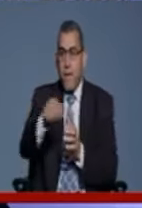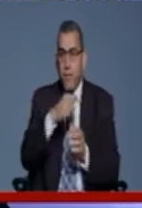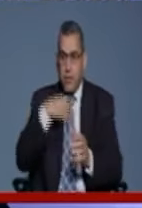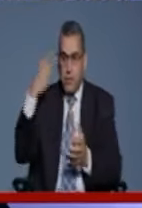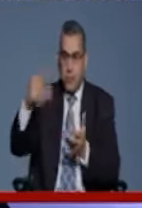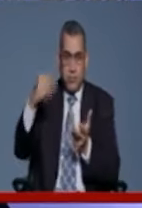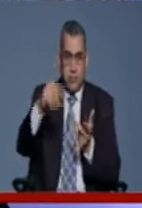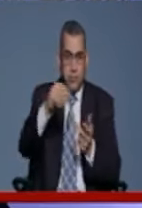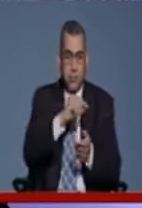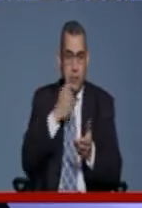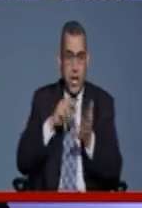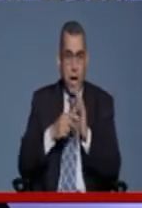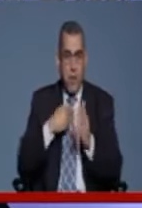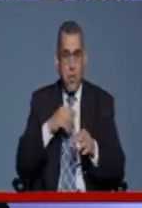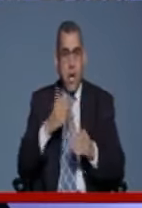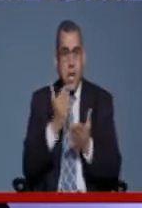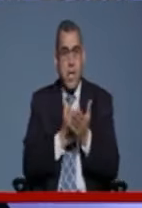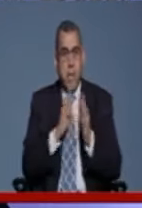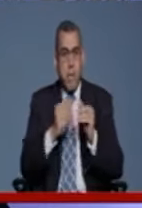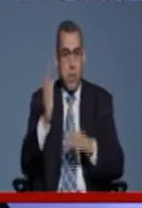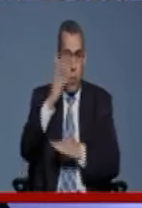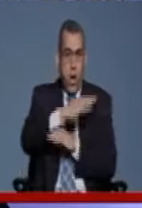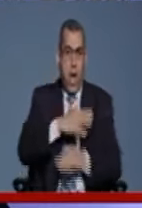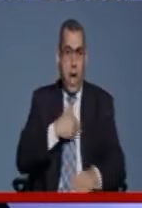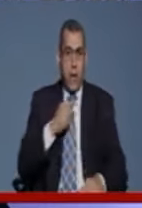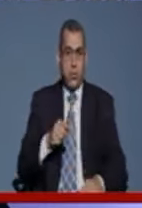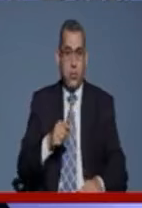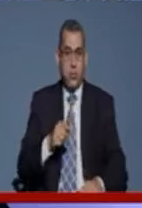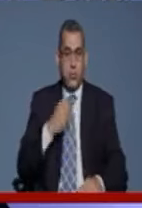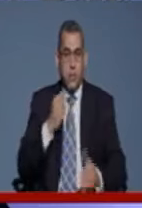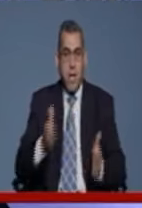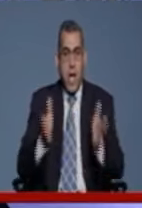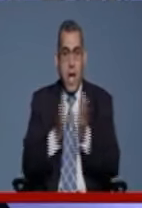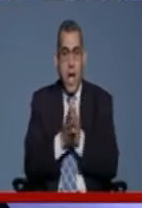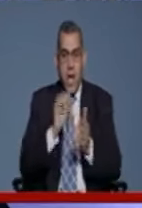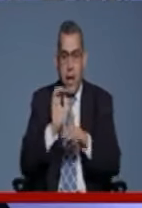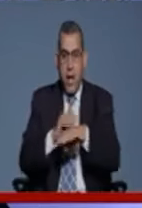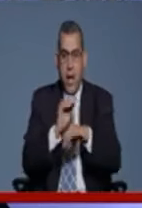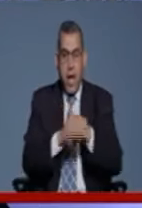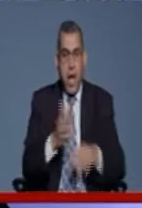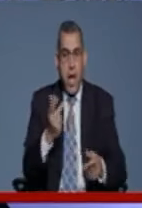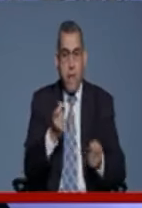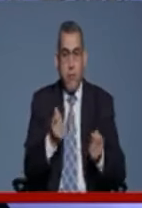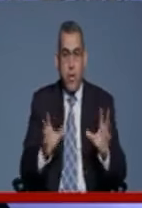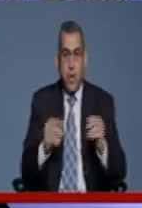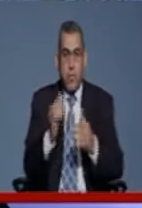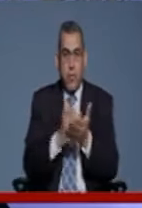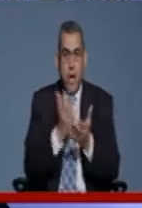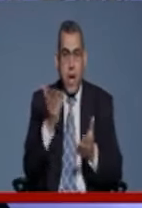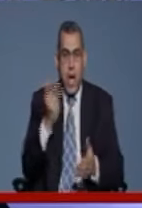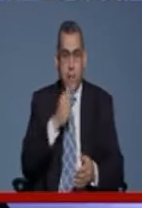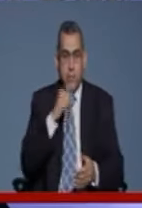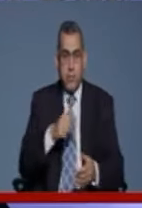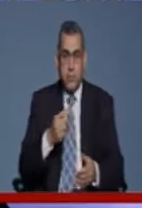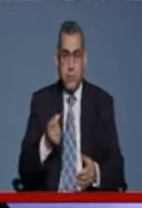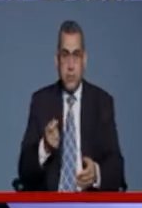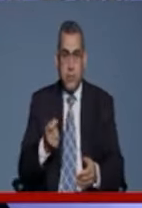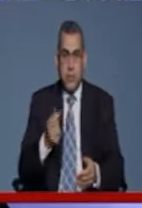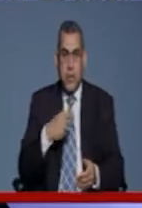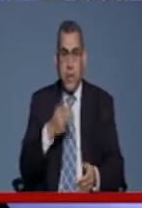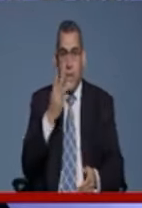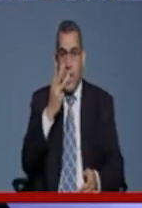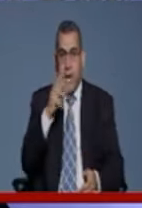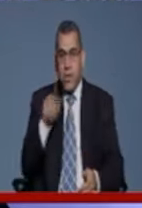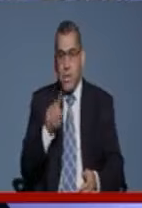الضارة بالاقتصاد الوطني، حيث بلغت قيمة مضبوطات جرائم الأموال العامة نقدياً ومستندياً 3.7